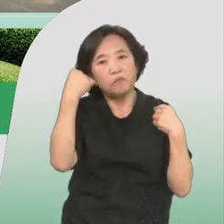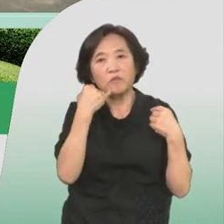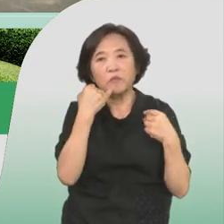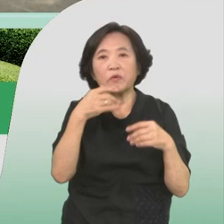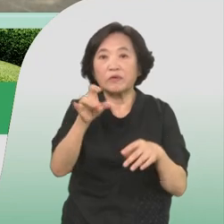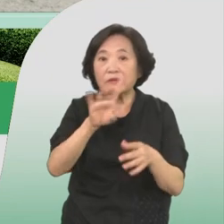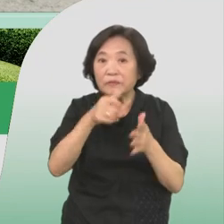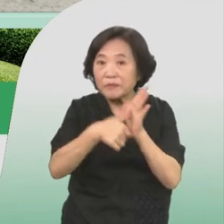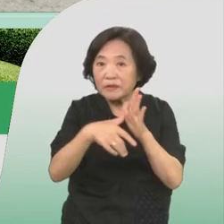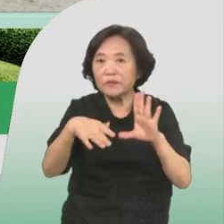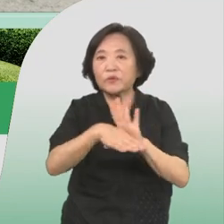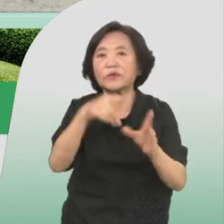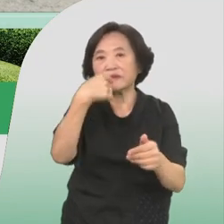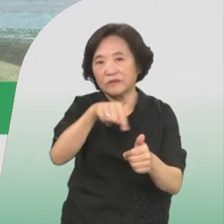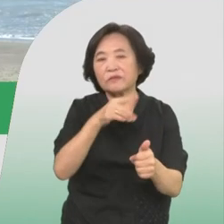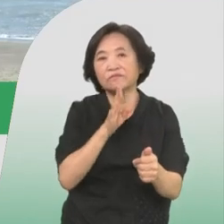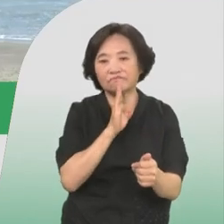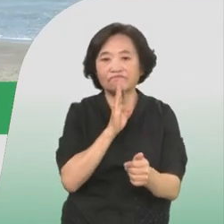做出售利用。